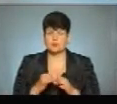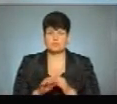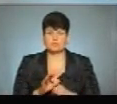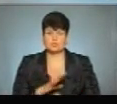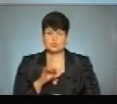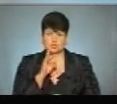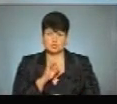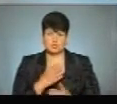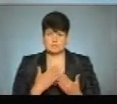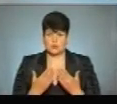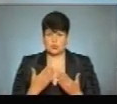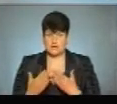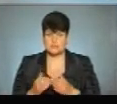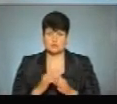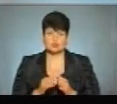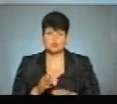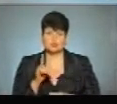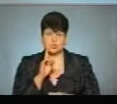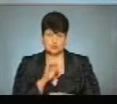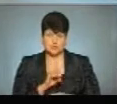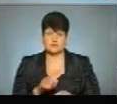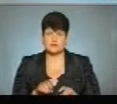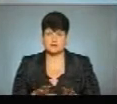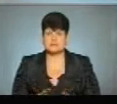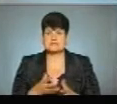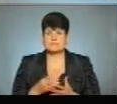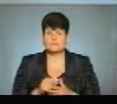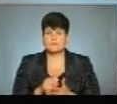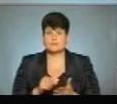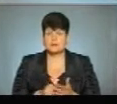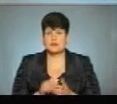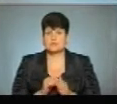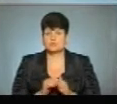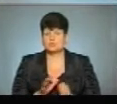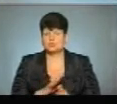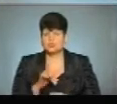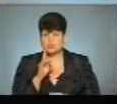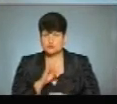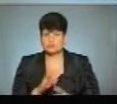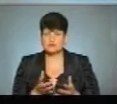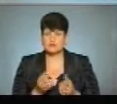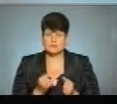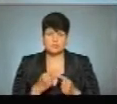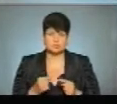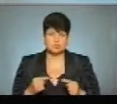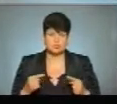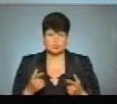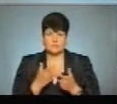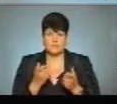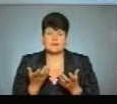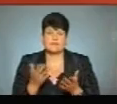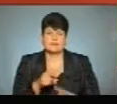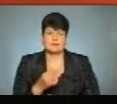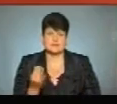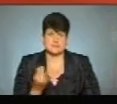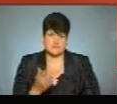зручно спілкуватися, кожному було зручно вирішувати свої питання і кожному було зручно для того, щоб отримувати будь-яку інформацію, яка їх